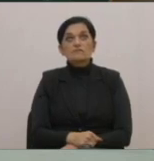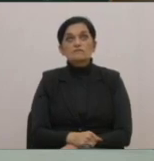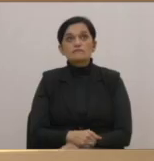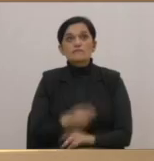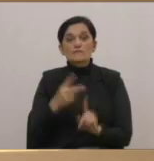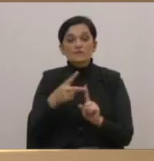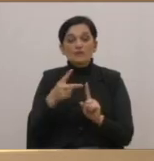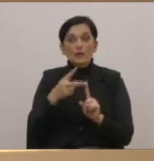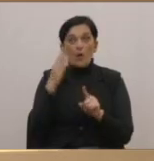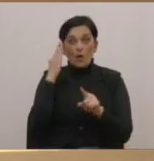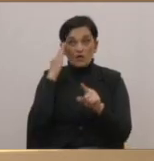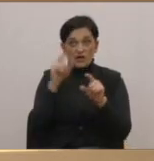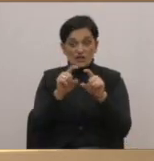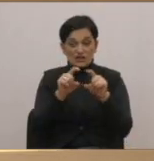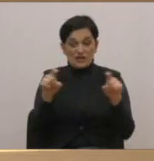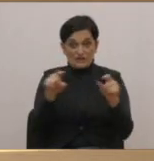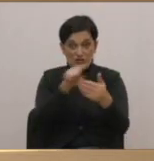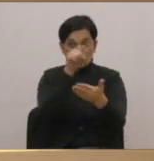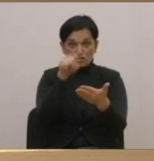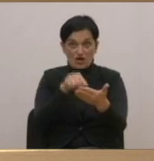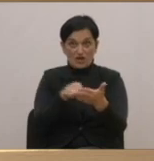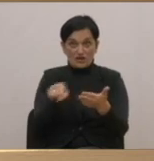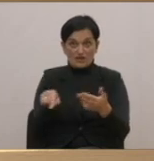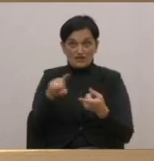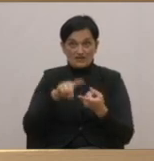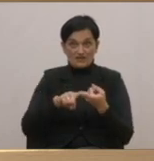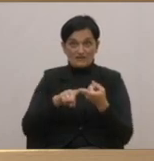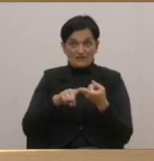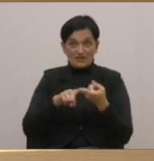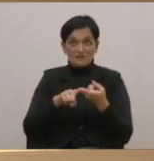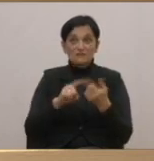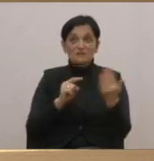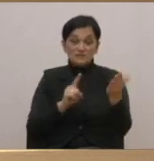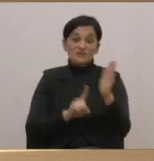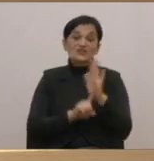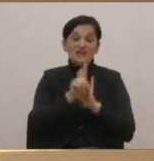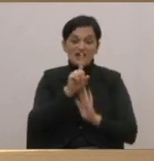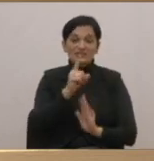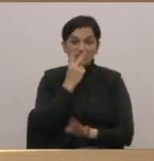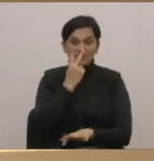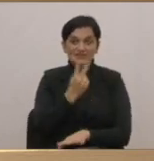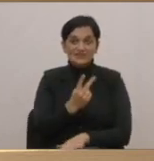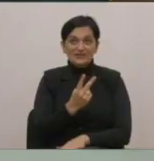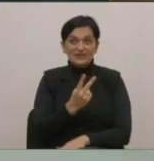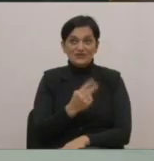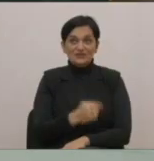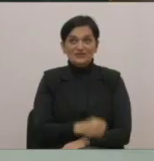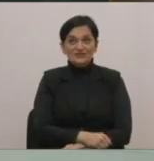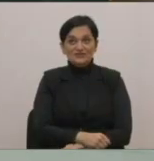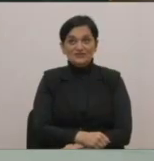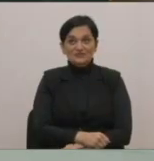მეორე თავთან დაკავშირებით თუ დავსა შეკითხვა? ვინ დაიწყეთ თან?